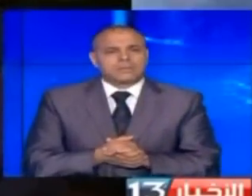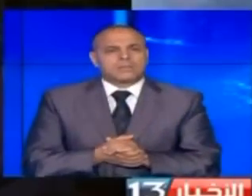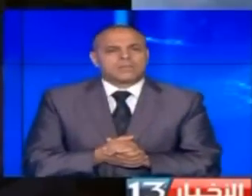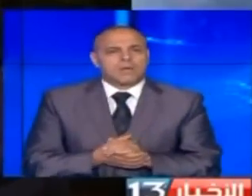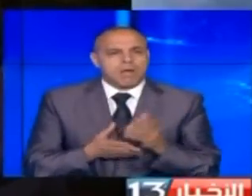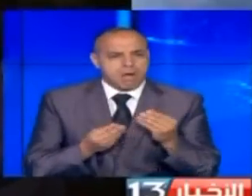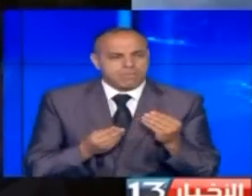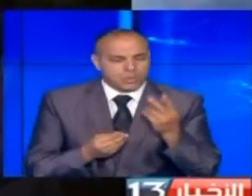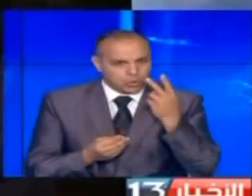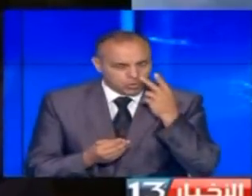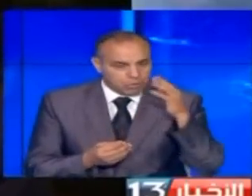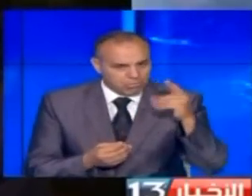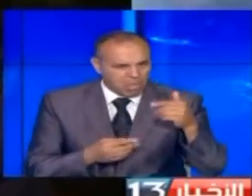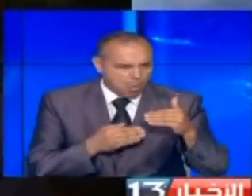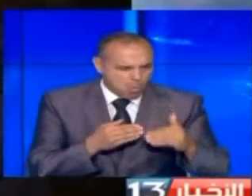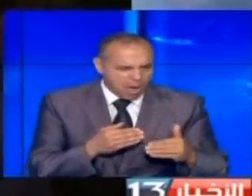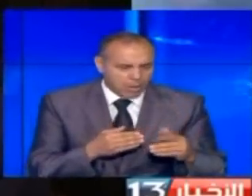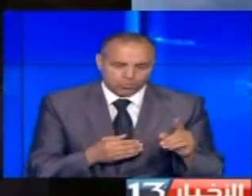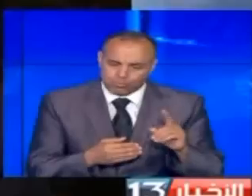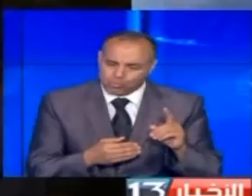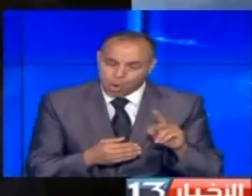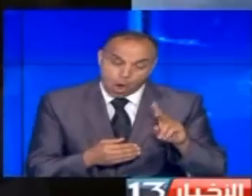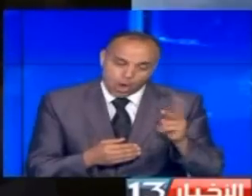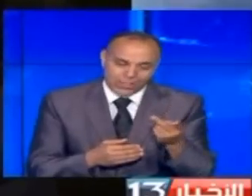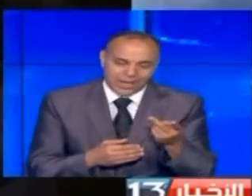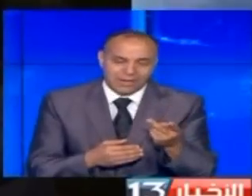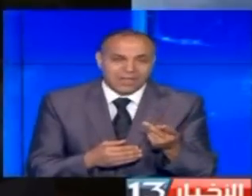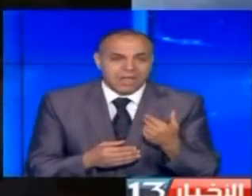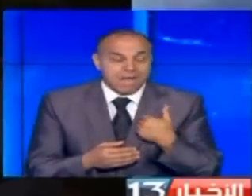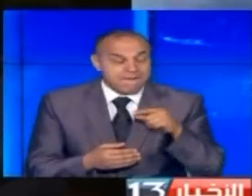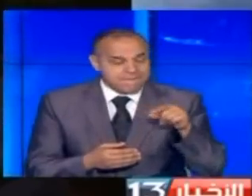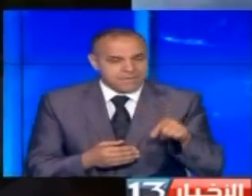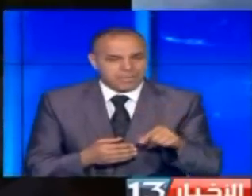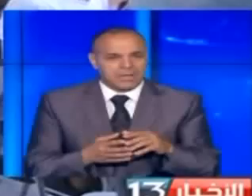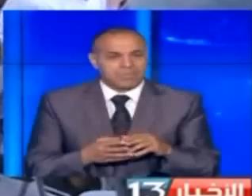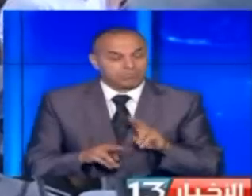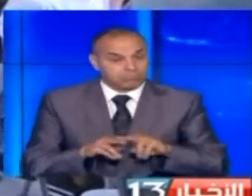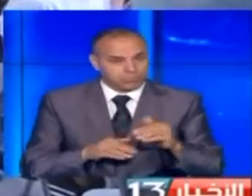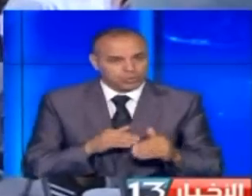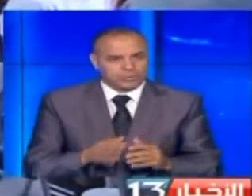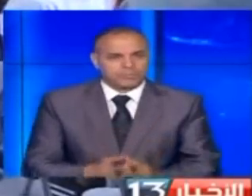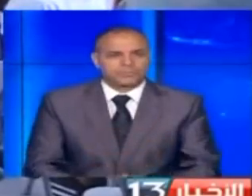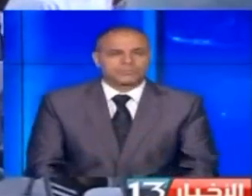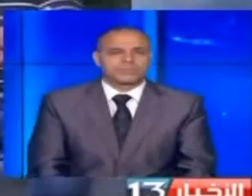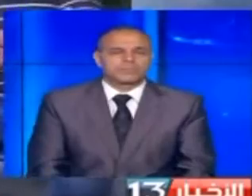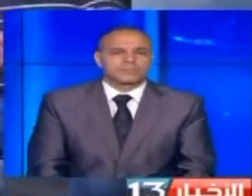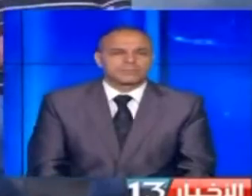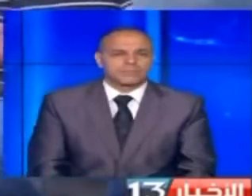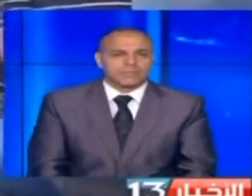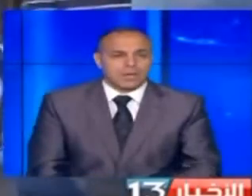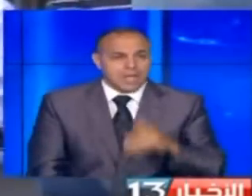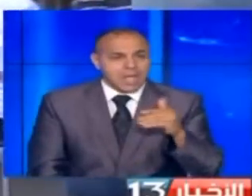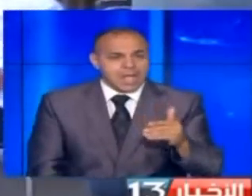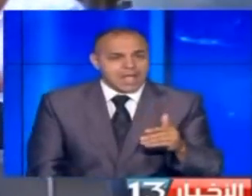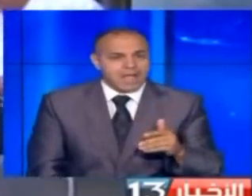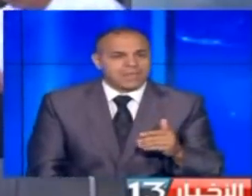برشا ناس يروها نتائج أقل من المأمول، ولكن أعتقد أنه فما تحسن. وخلال هذه